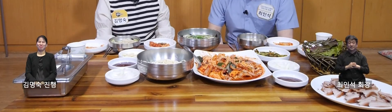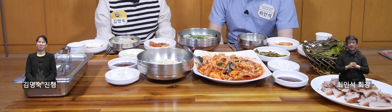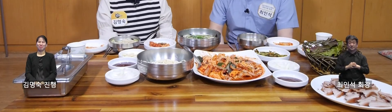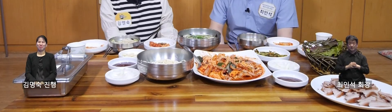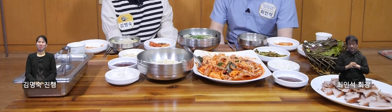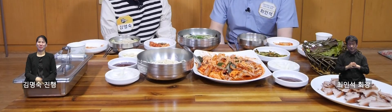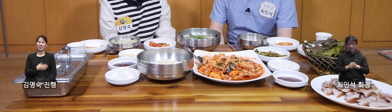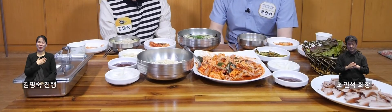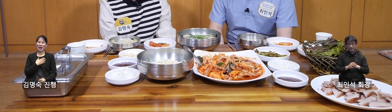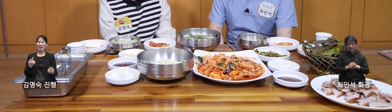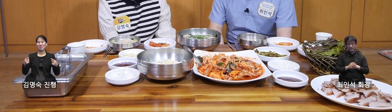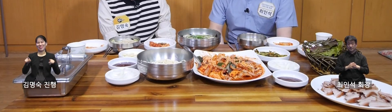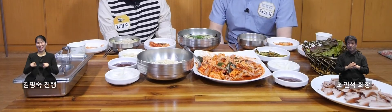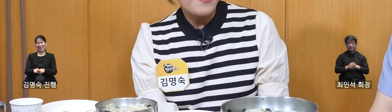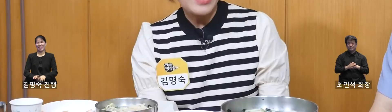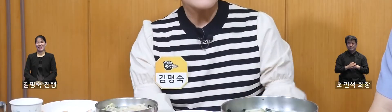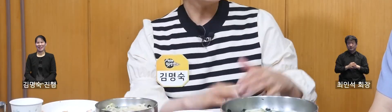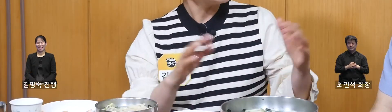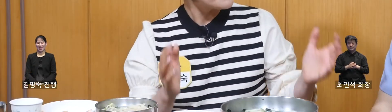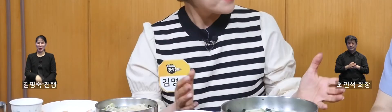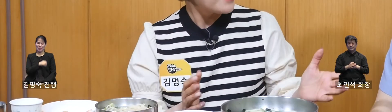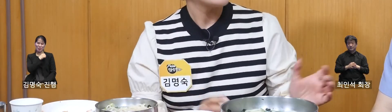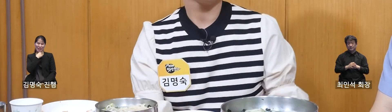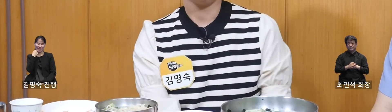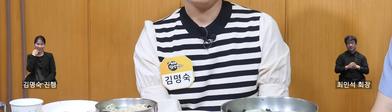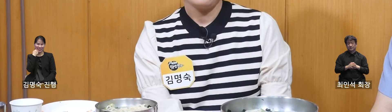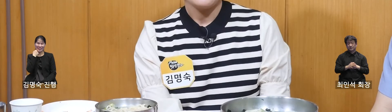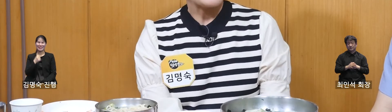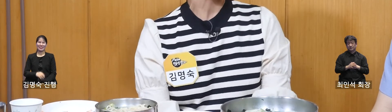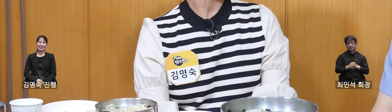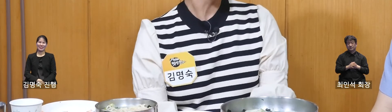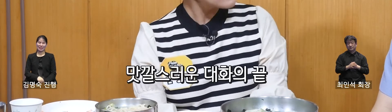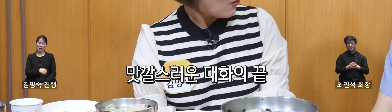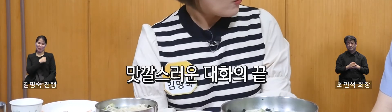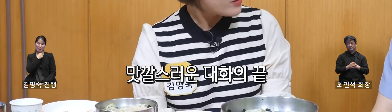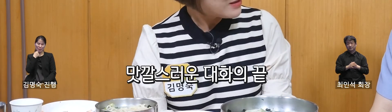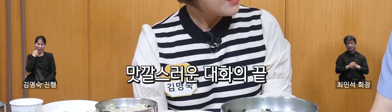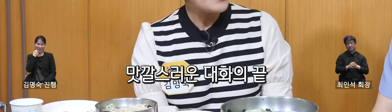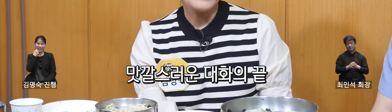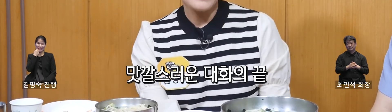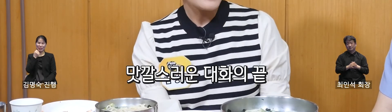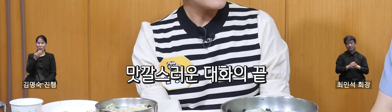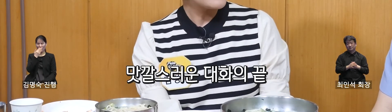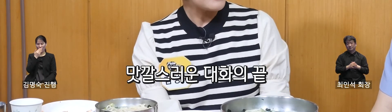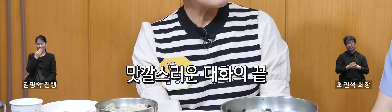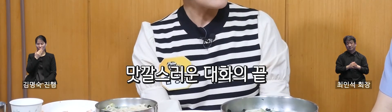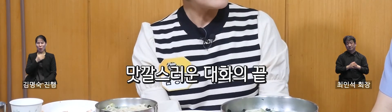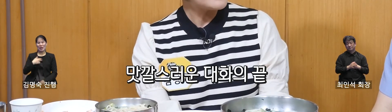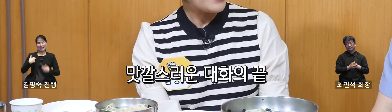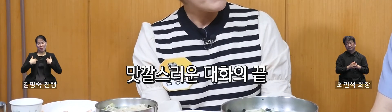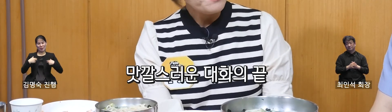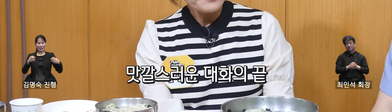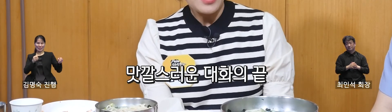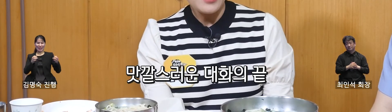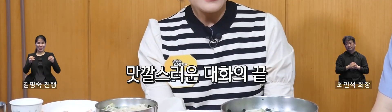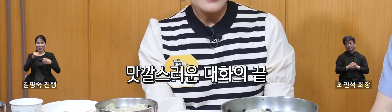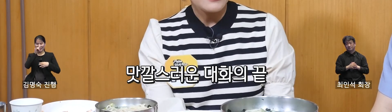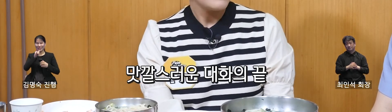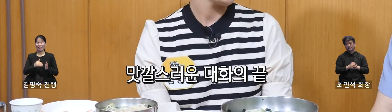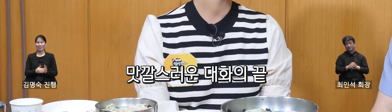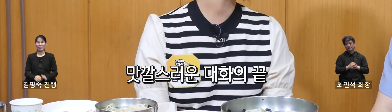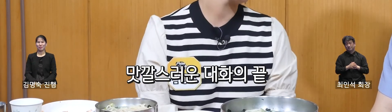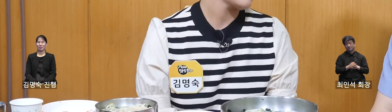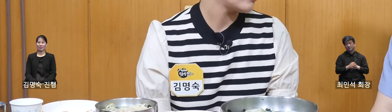오늘 네네. 저와 이렇게 또 맛있는 네네. 맛깔스러운 또 이야기를 나누셨는데 아,